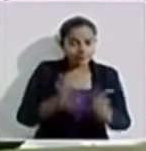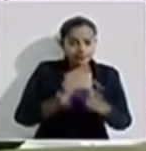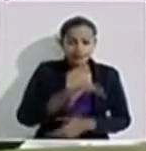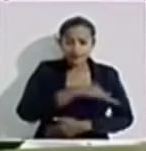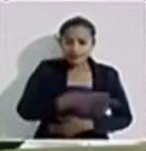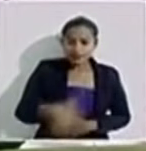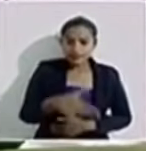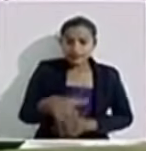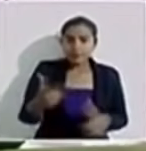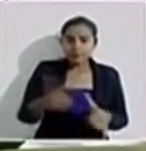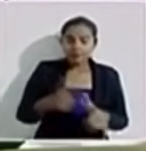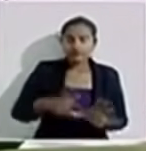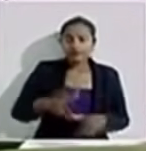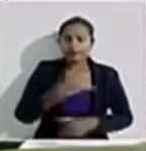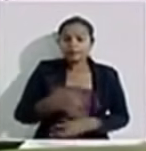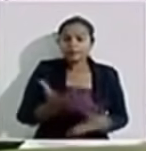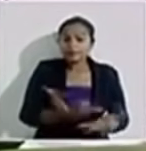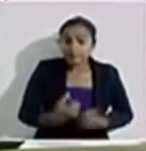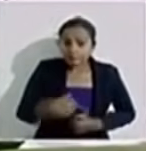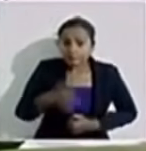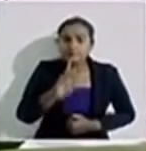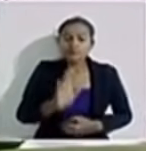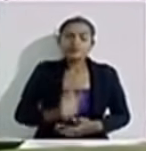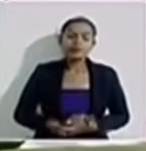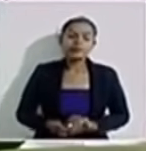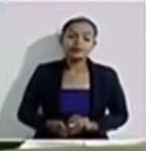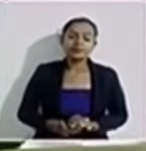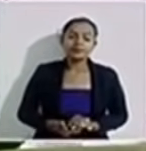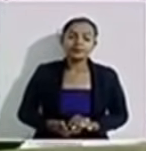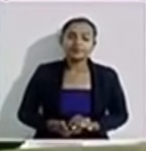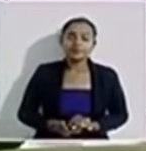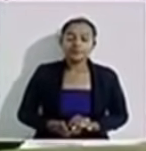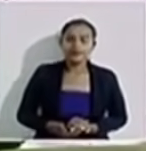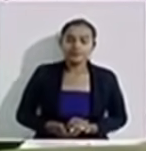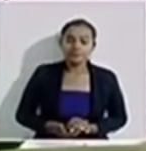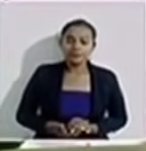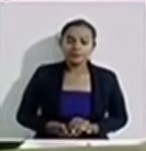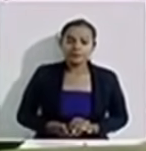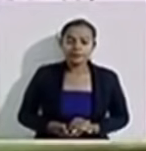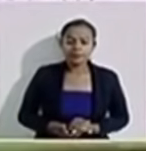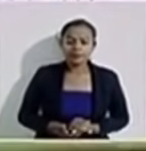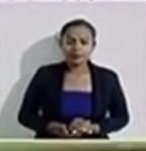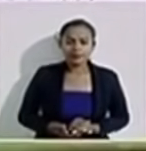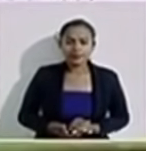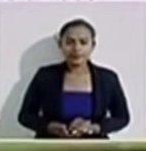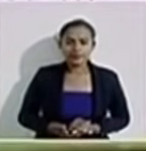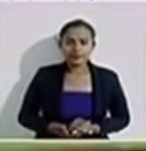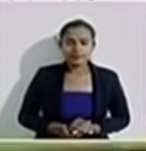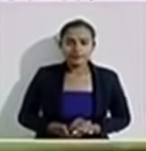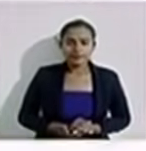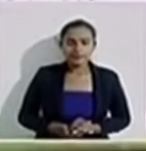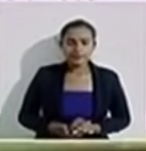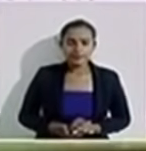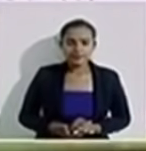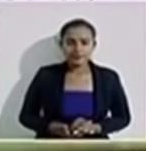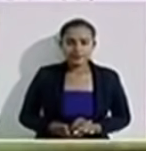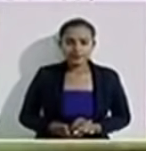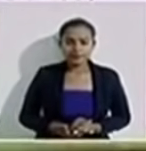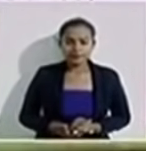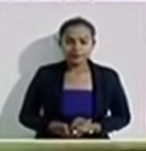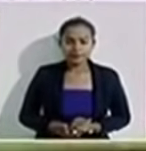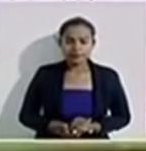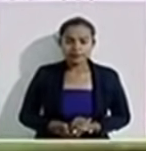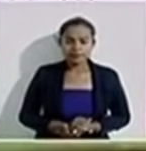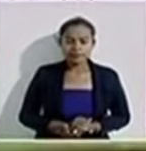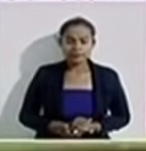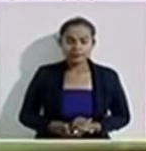ඉන්න වටපිටාවක් ඇතුලේ තමා මේ කැබිනට් පත්‍රිකාව ගහලා මේ අවසර දීලා තියෙන්නේ. අවුරුදු 3කට කලින් When this project was introduced